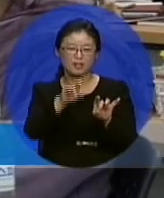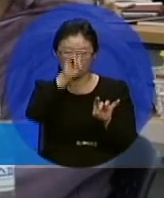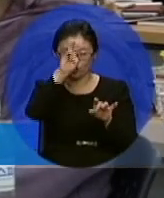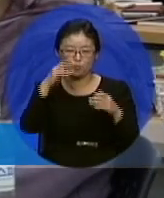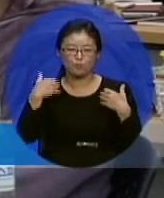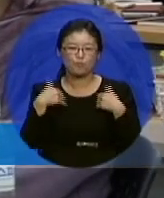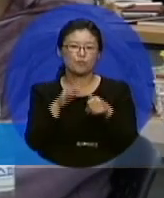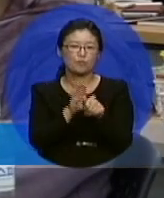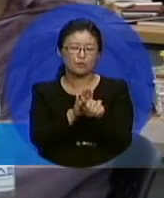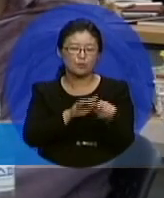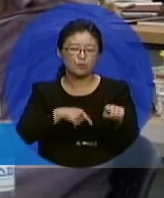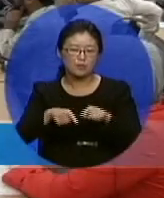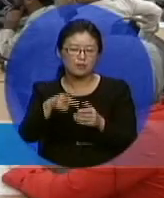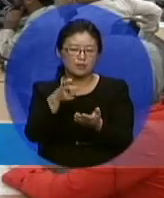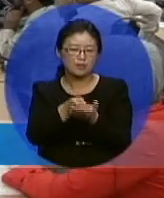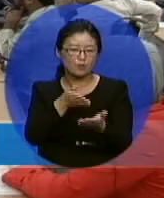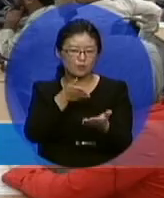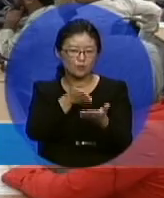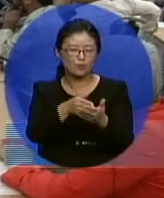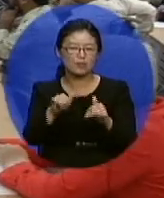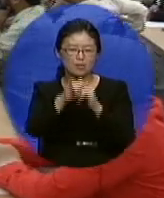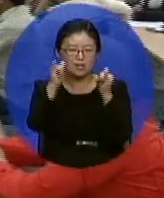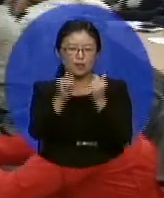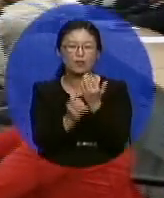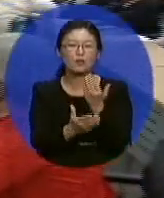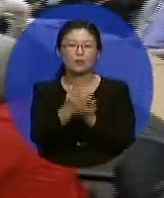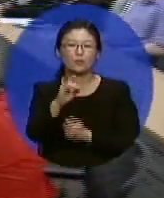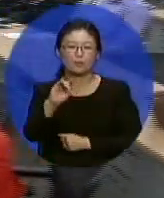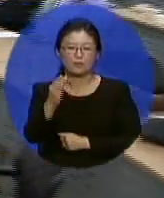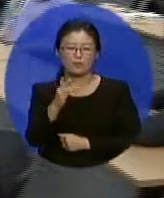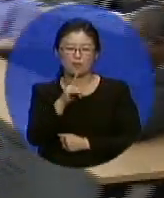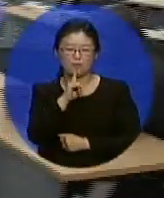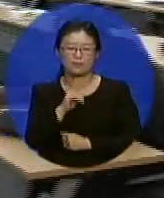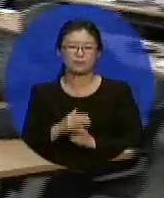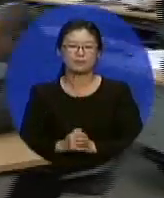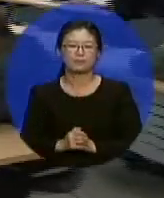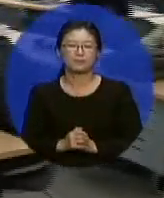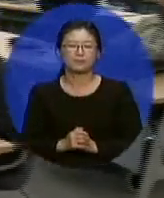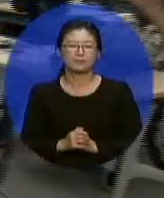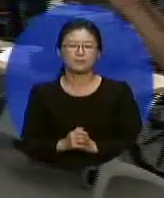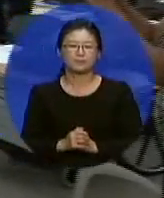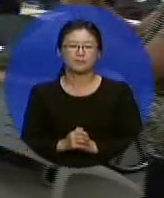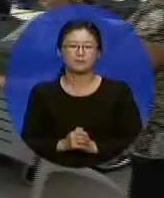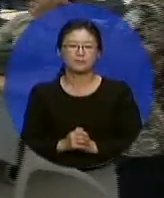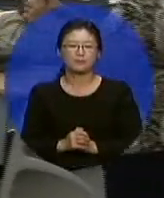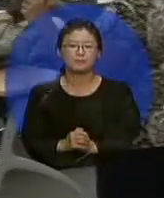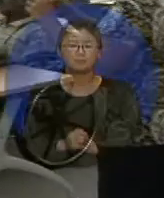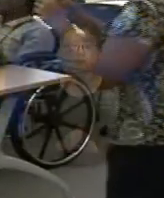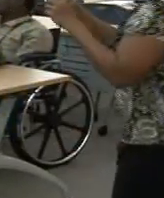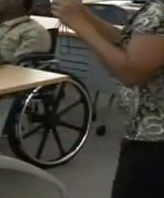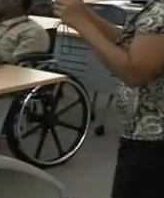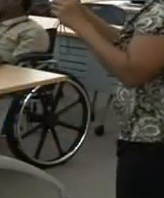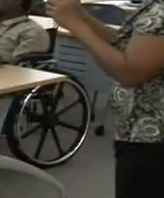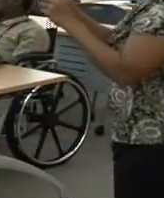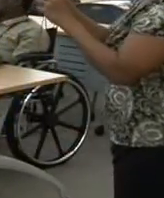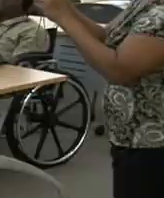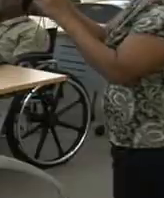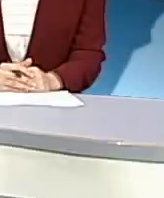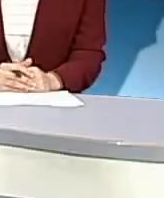지원과 정책을 적극적으로 요구해 사회 통합을 이뤄갈 수 있을 것이라고 강조했습니다. 복지TV 뉴스 정두리입니다.